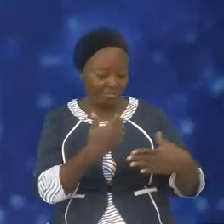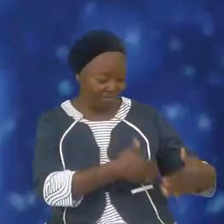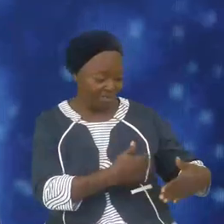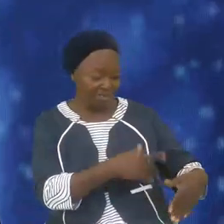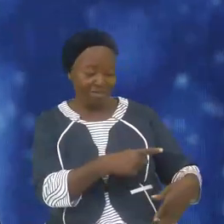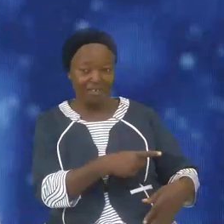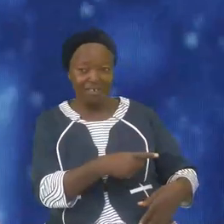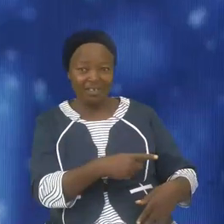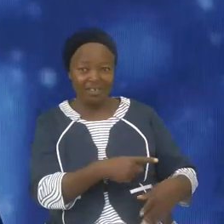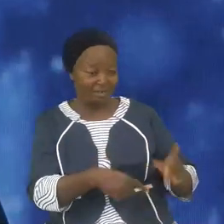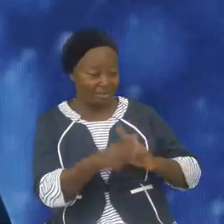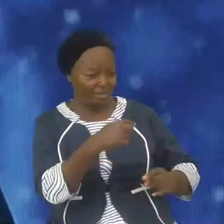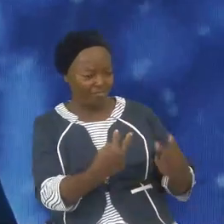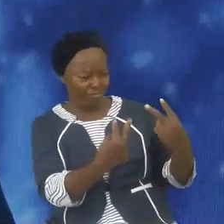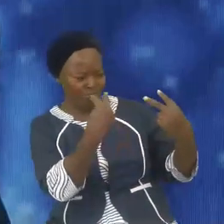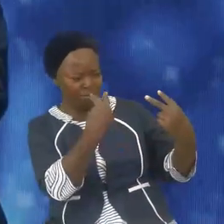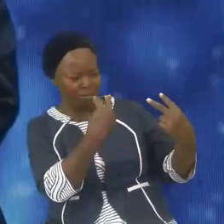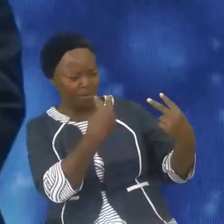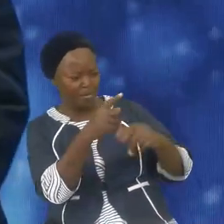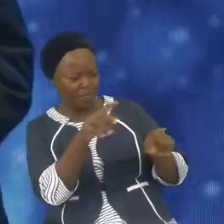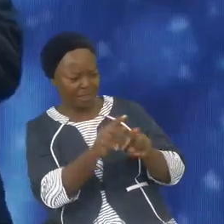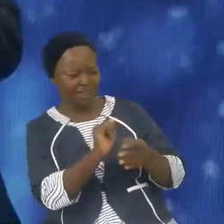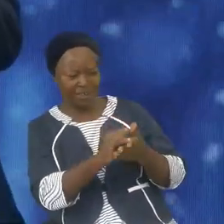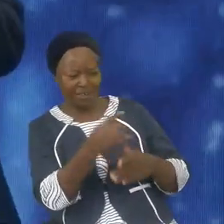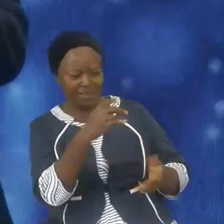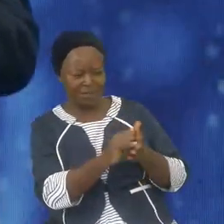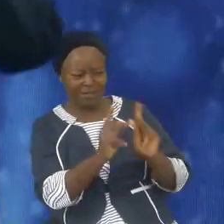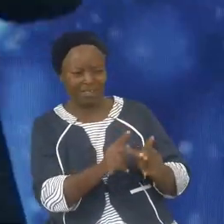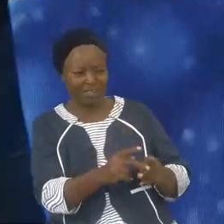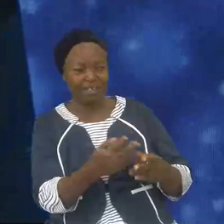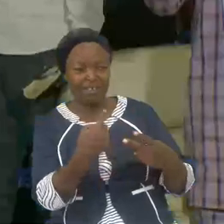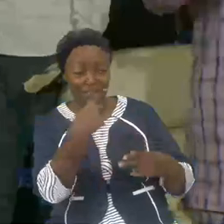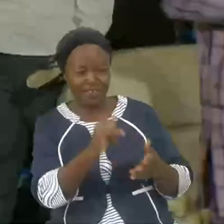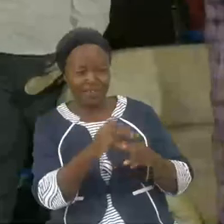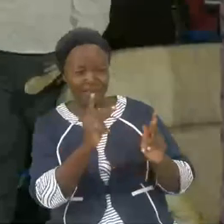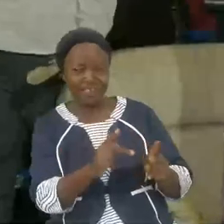Regardez votre voisin pour lui, regardez votre voisin pour lui dire